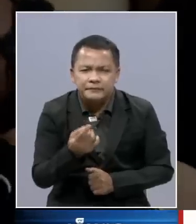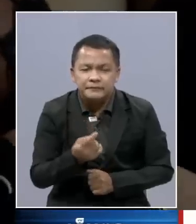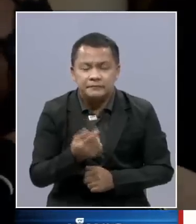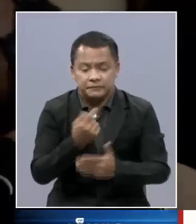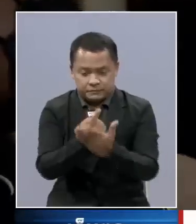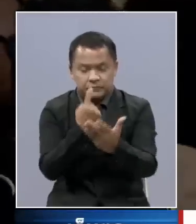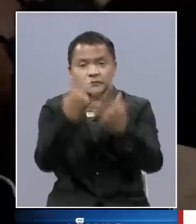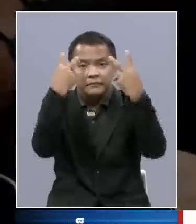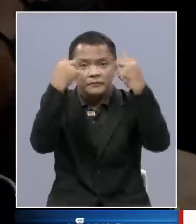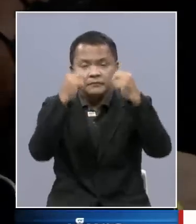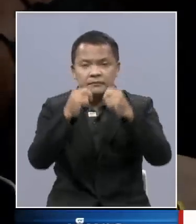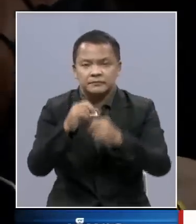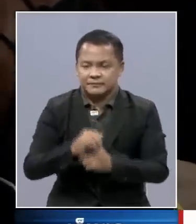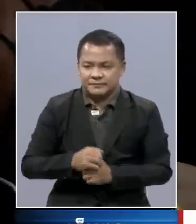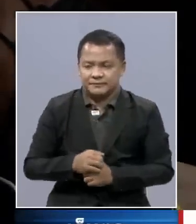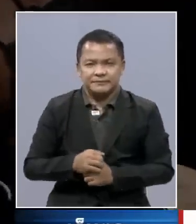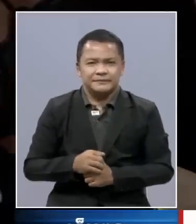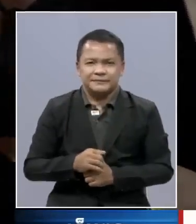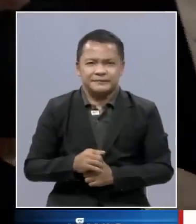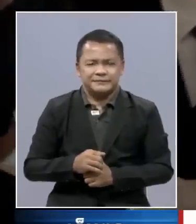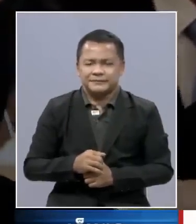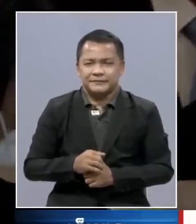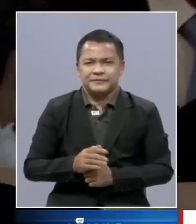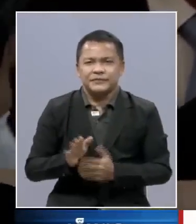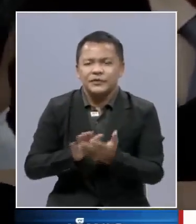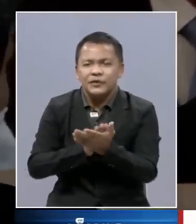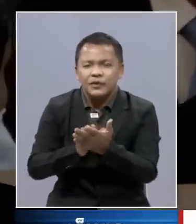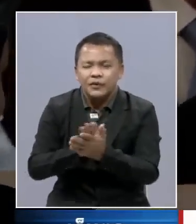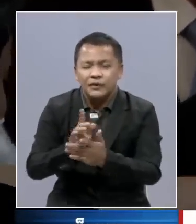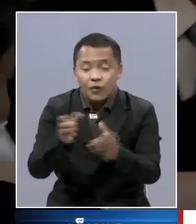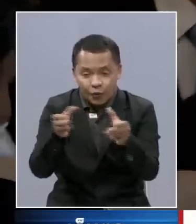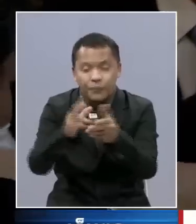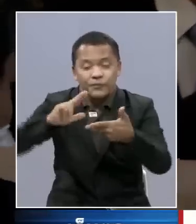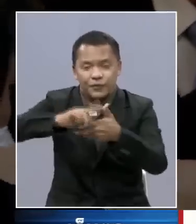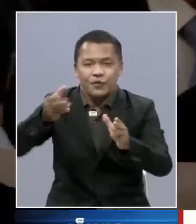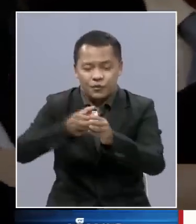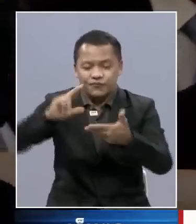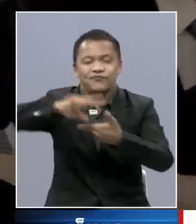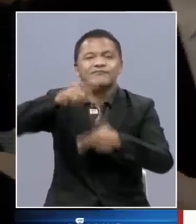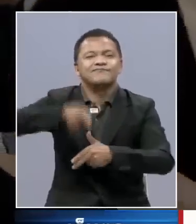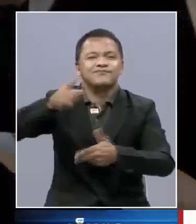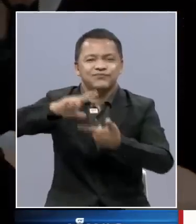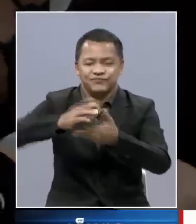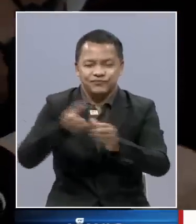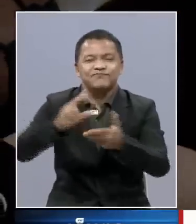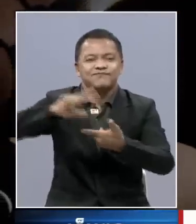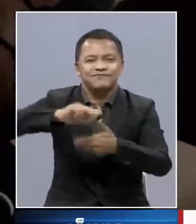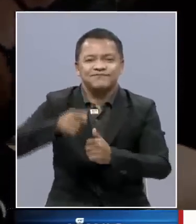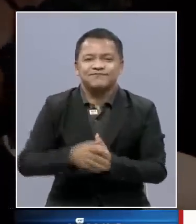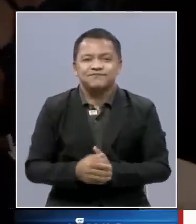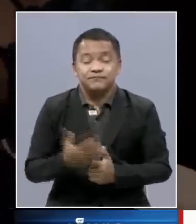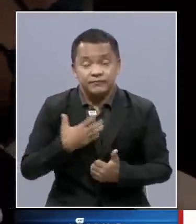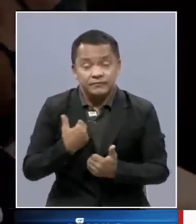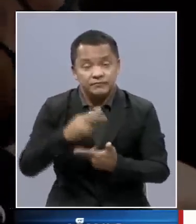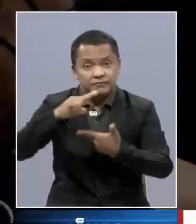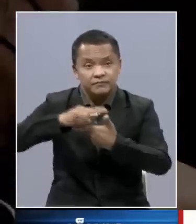ายก อ๋อผมไม่ได้ก็แคนดิเดตของพรรคของพรรคเท่านั้นเองนะครับ ตอนน ี้ พรรคประชารัฐดูเหมือนเป็นจุดแปรสำคัญในการจัด